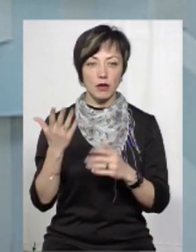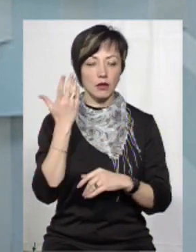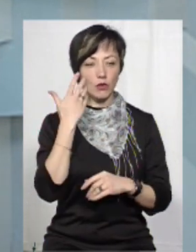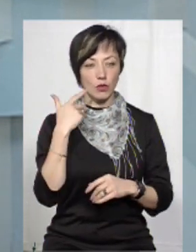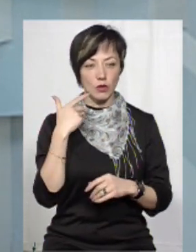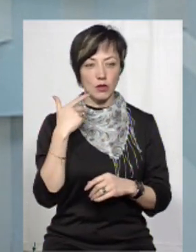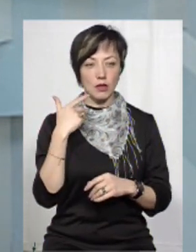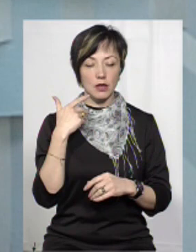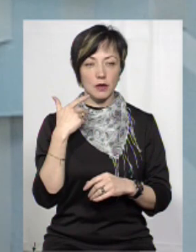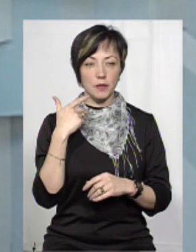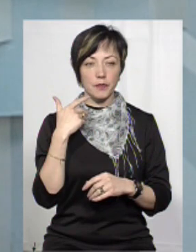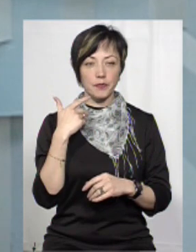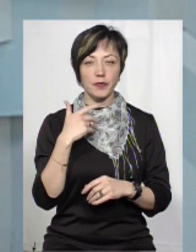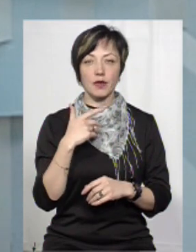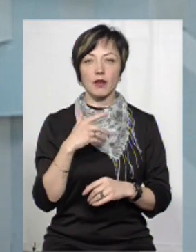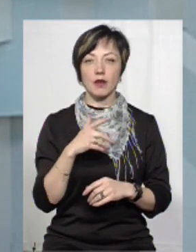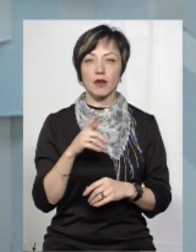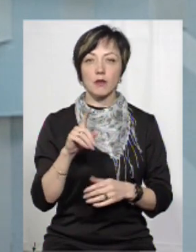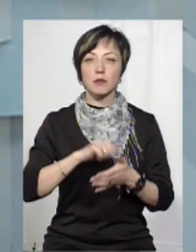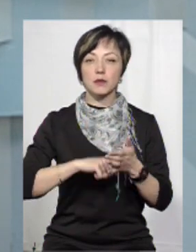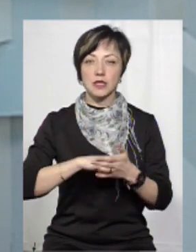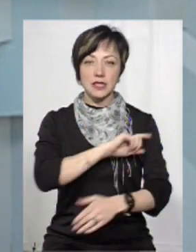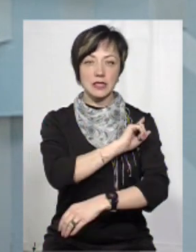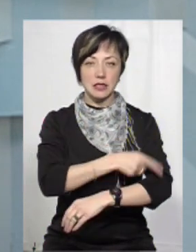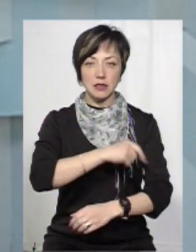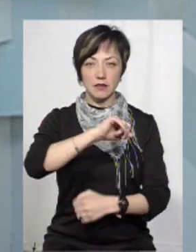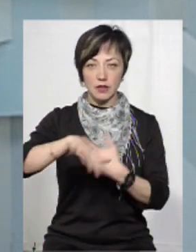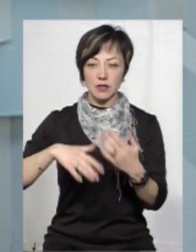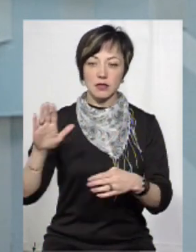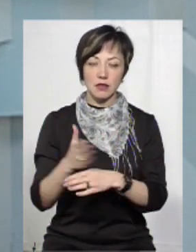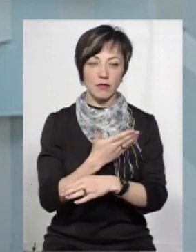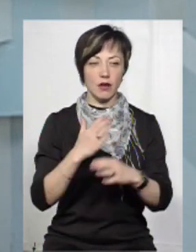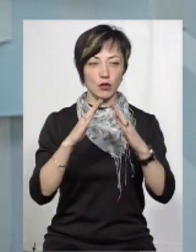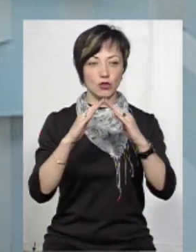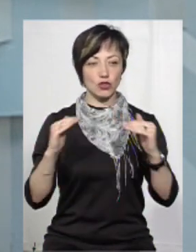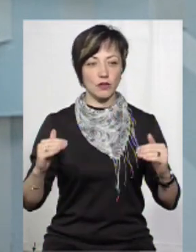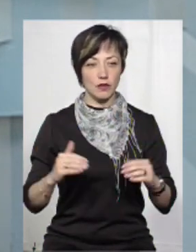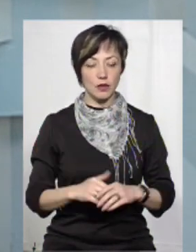коли за рахунок сильних поривів вітру зривало шифер